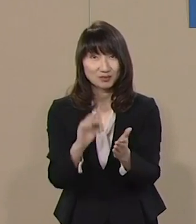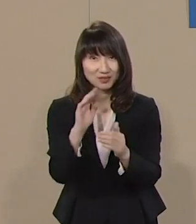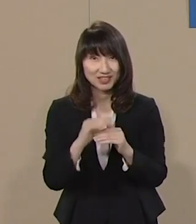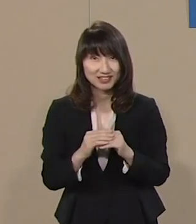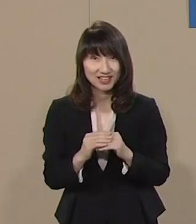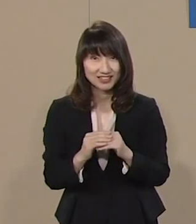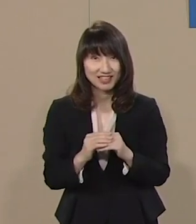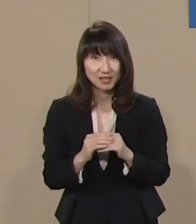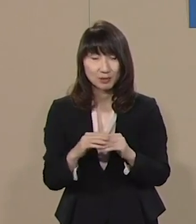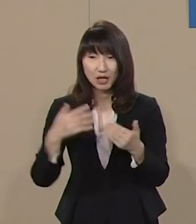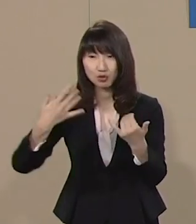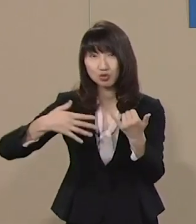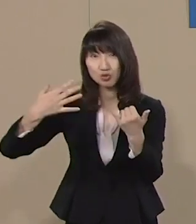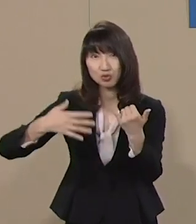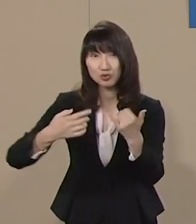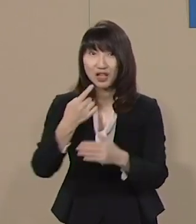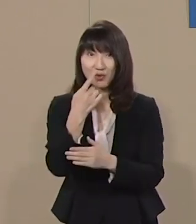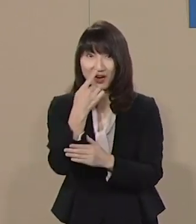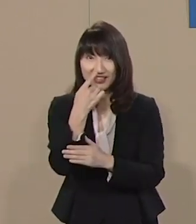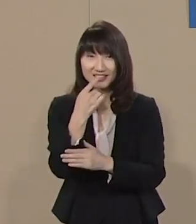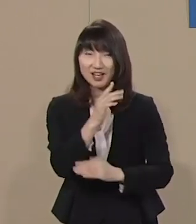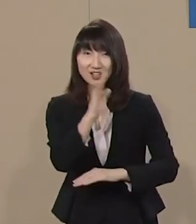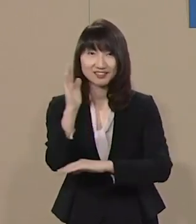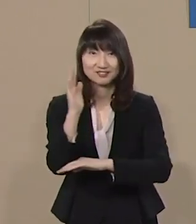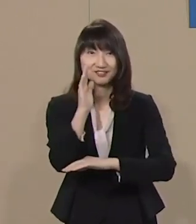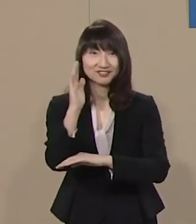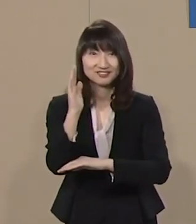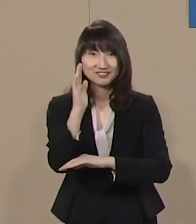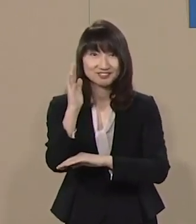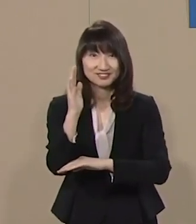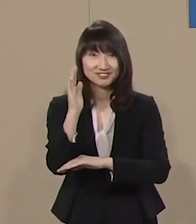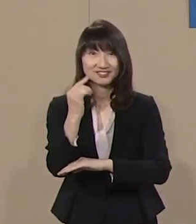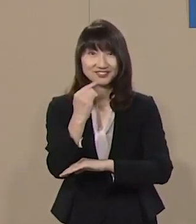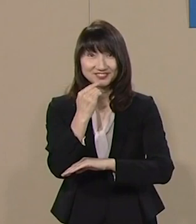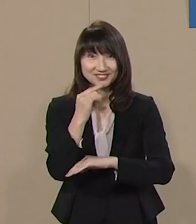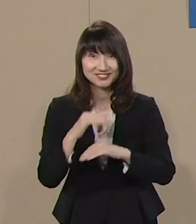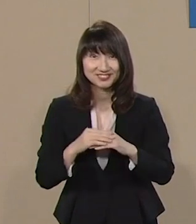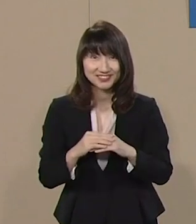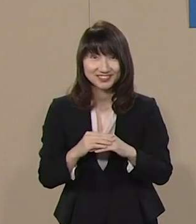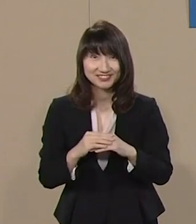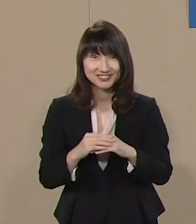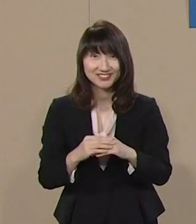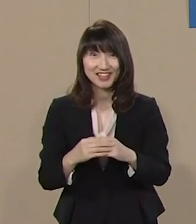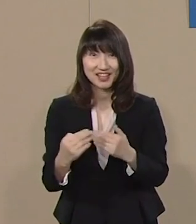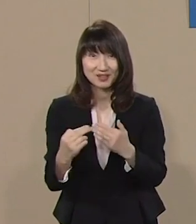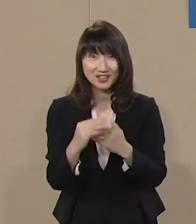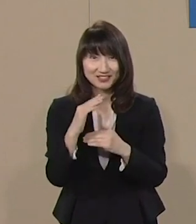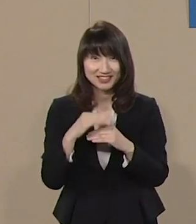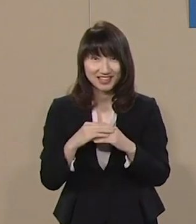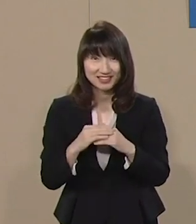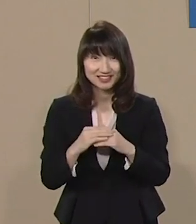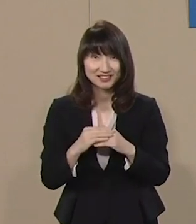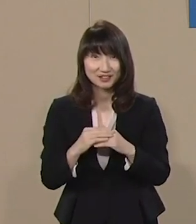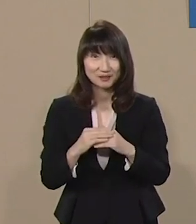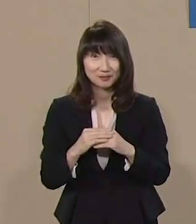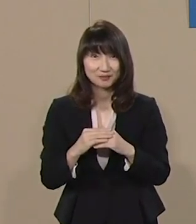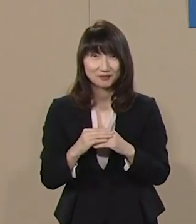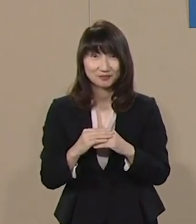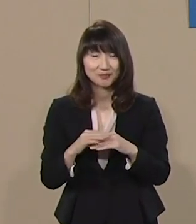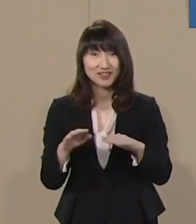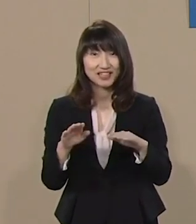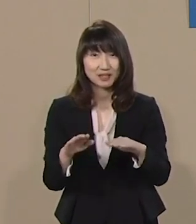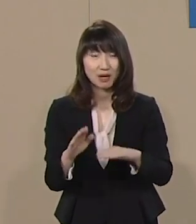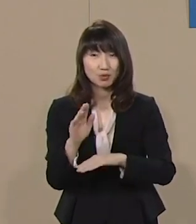いただくかyoutube で山本太郎が街頭で制作をする街頭で政策を説明しております動画をご覧下さい